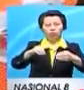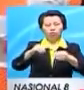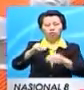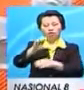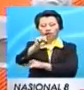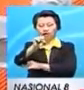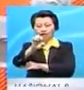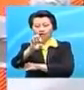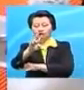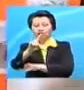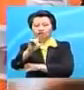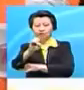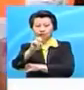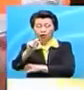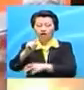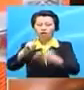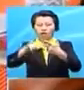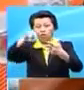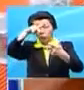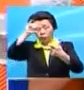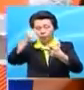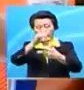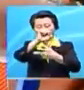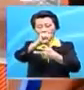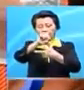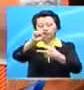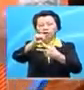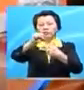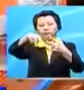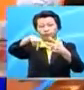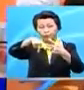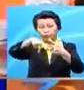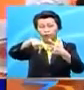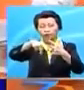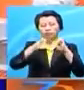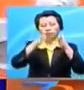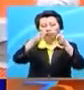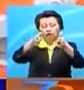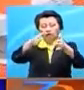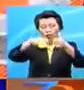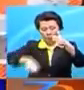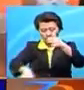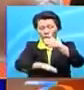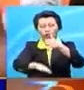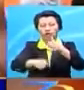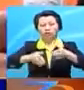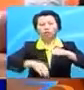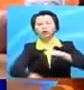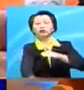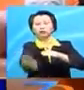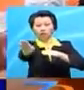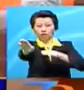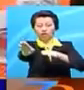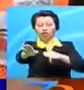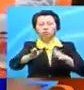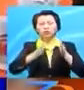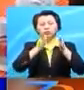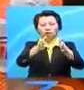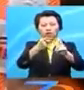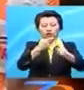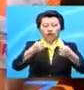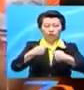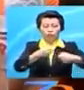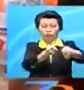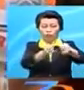sebagai laluan SSP ini terbahagi kepada dua, iaitu laluan bertingkat dan laluan bawah tanah. Dan laluan ini bermula dari stesen